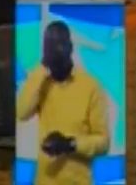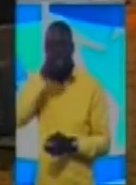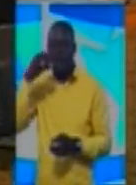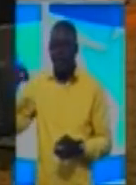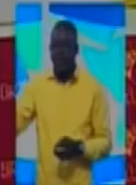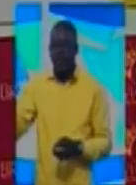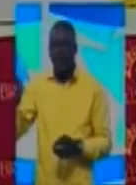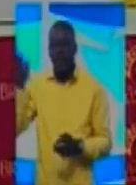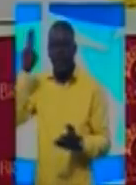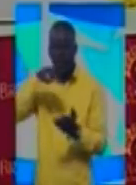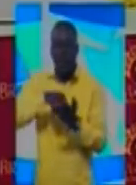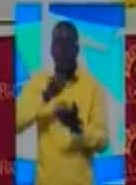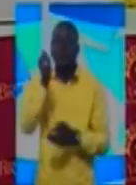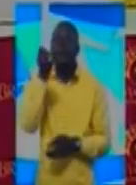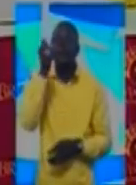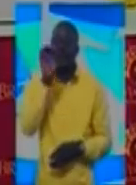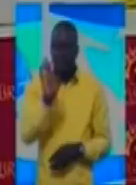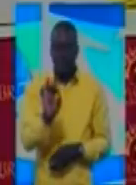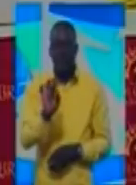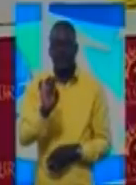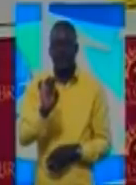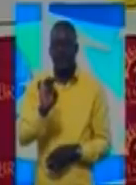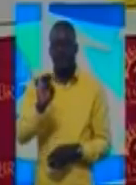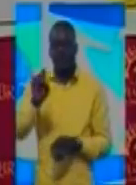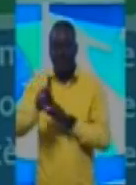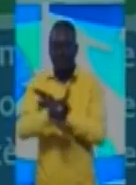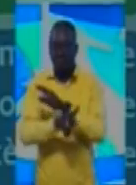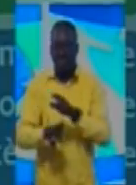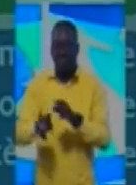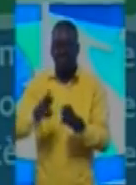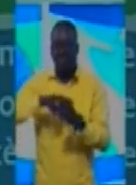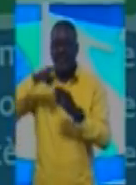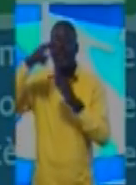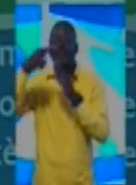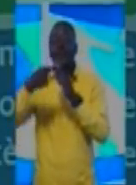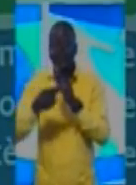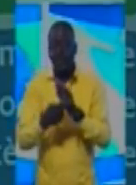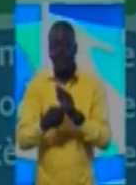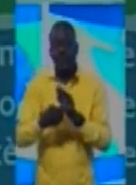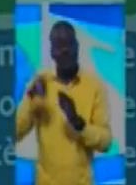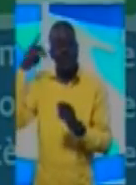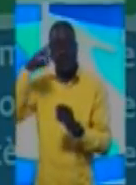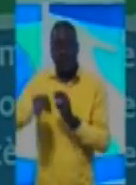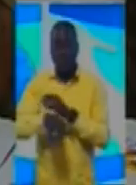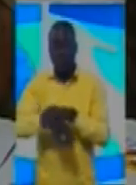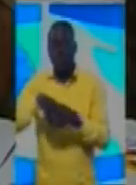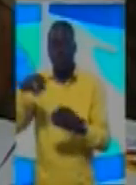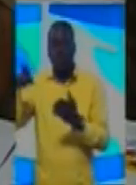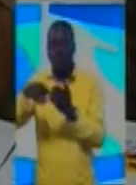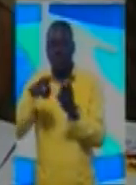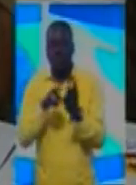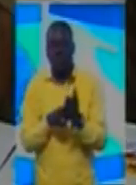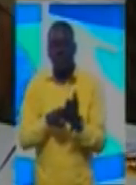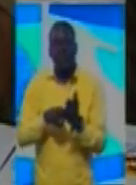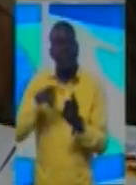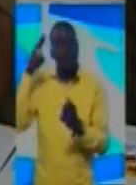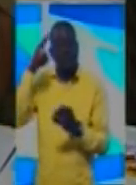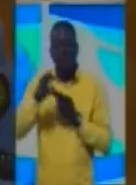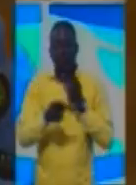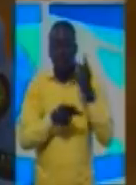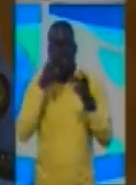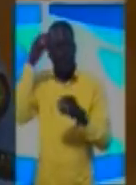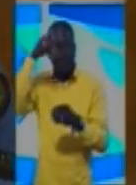l'année 2018. C'est l'un des principaux résultats macroéconomiques qui ressort du rapport de la surveillance